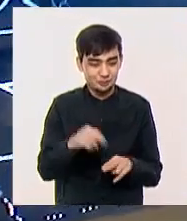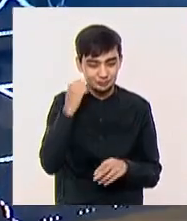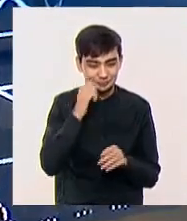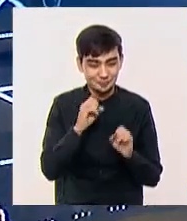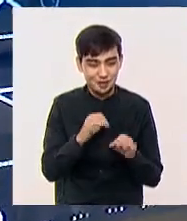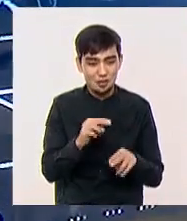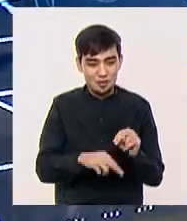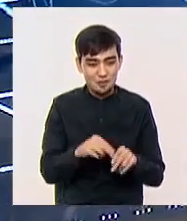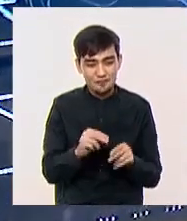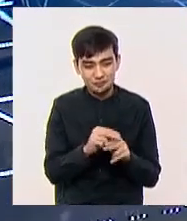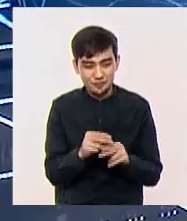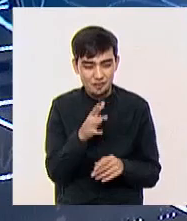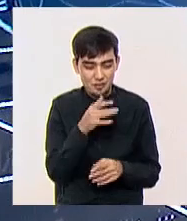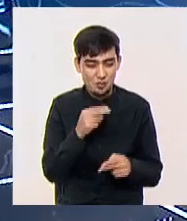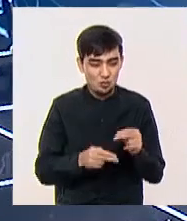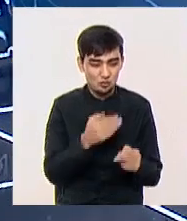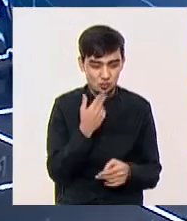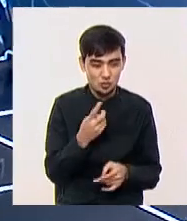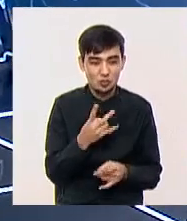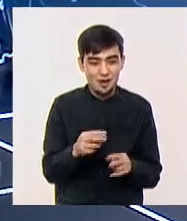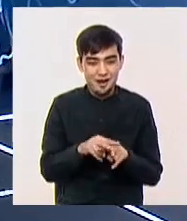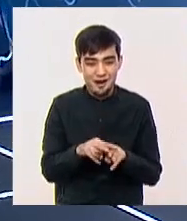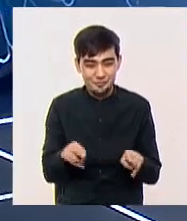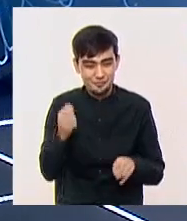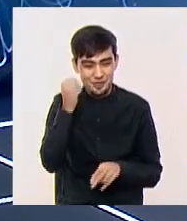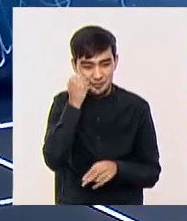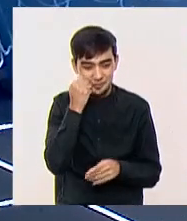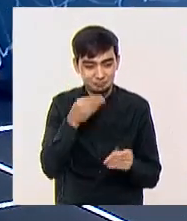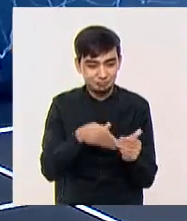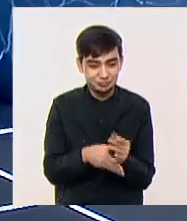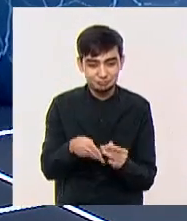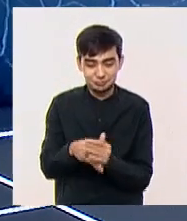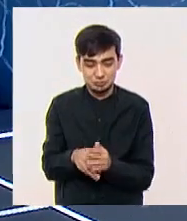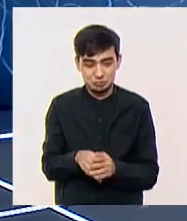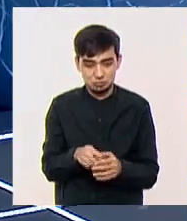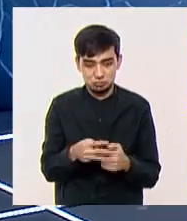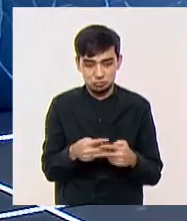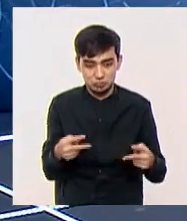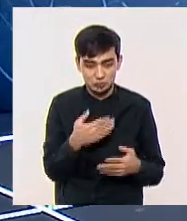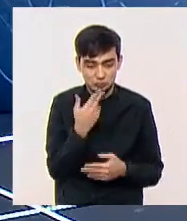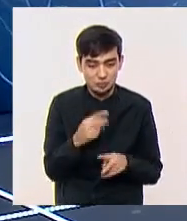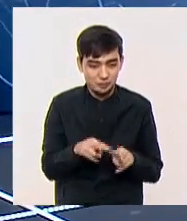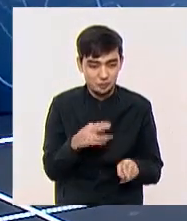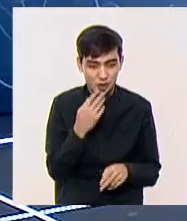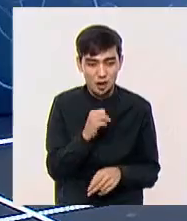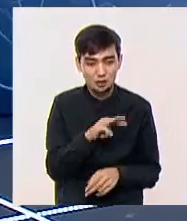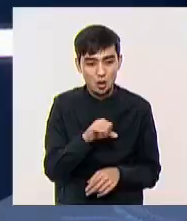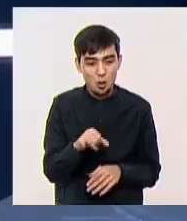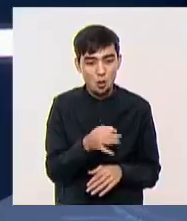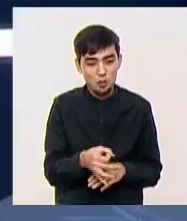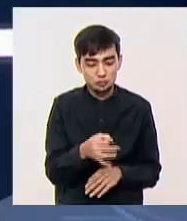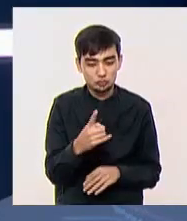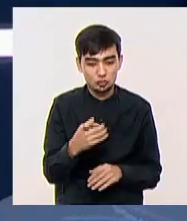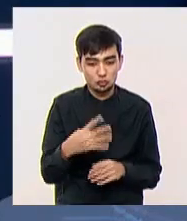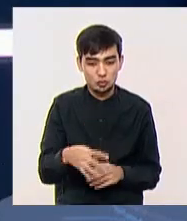құрылыс жұмыстарын аяқтамапты. Дегенмен дәл осы ескерткішке бөлінген қаражат дауға айналды. Мәселен, Атырау облысында